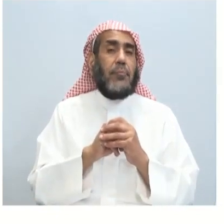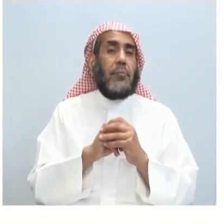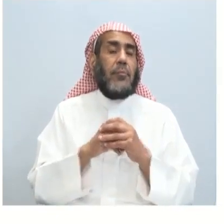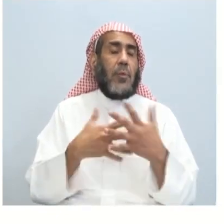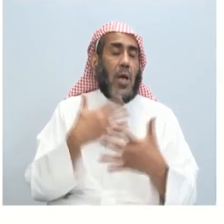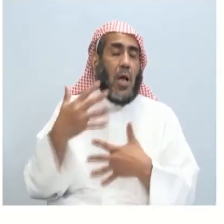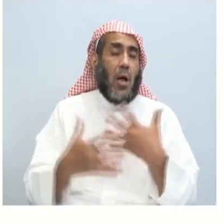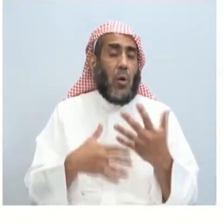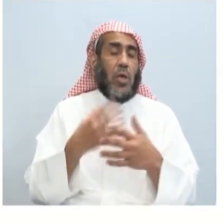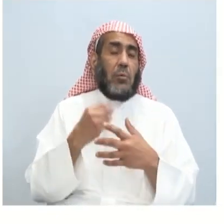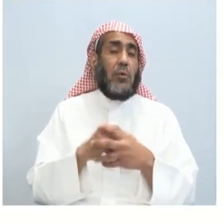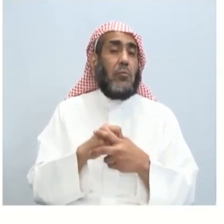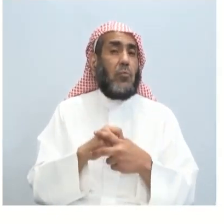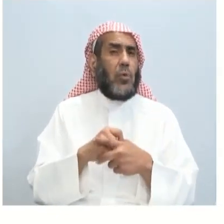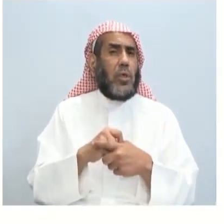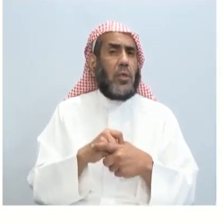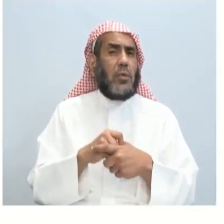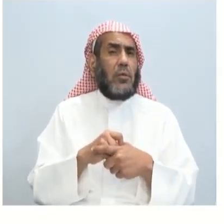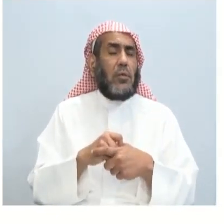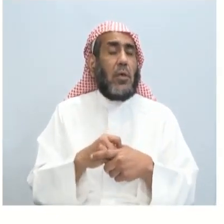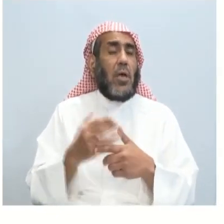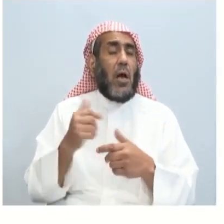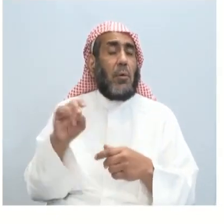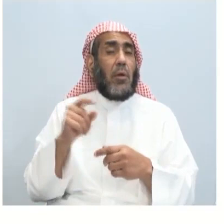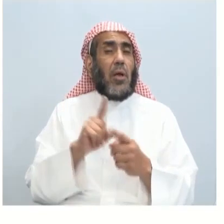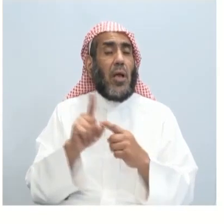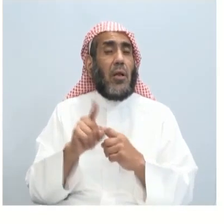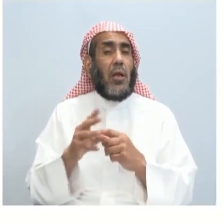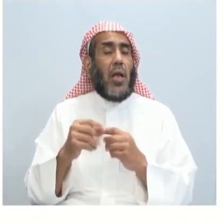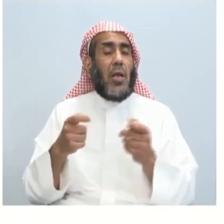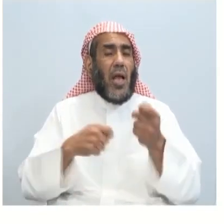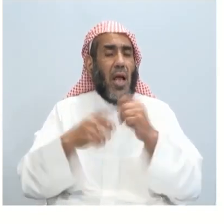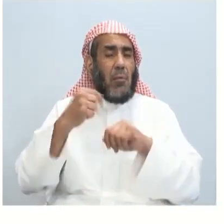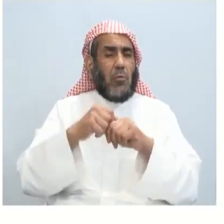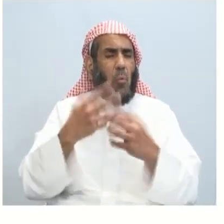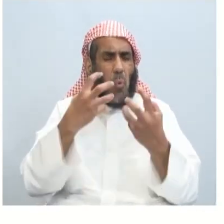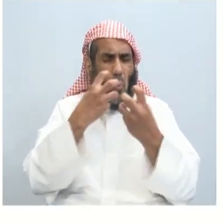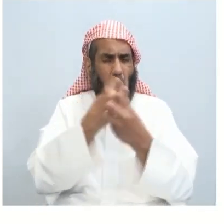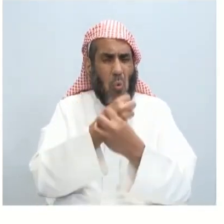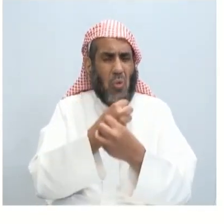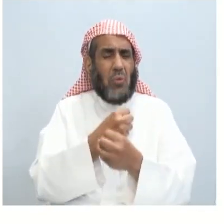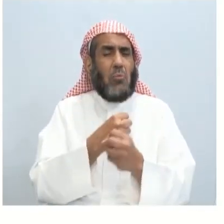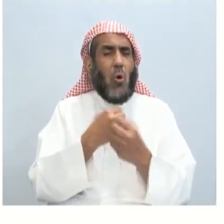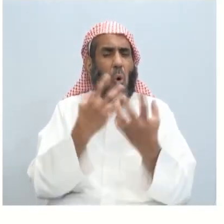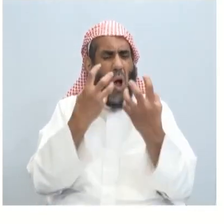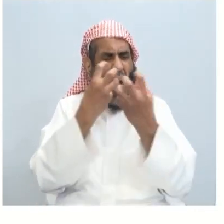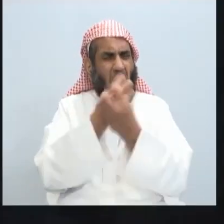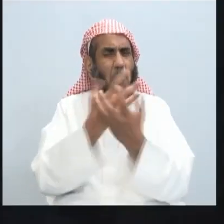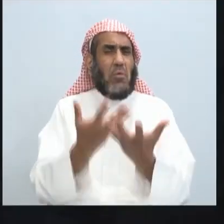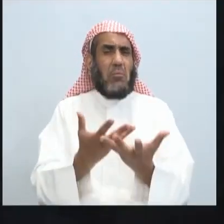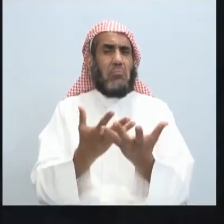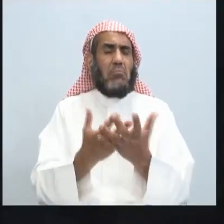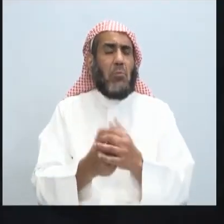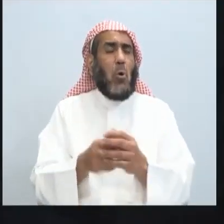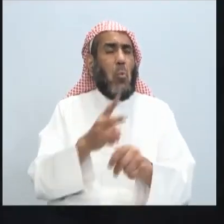النص جميل هنا قبل جابر بن حيان كان علم الكيمياء يتسم بالغموض من خلال النص كان غامضا